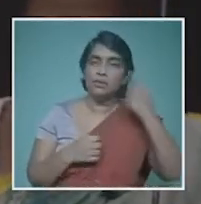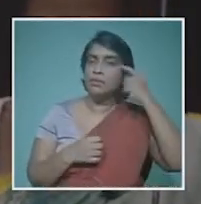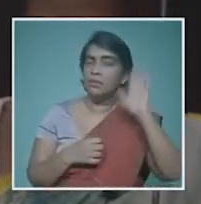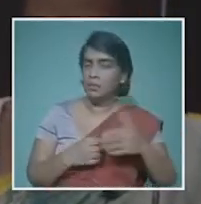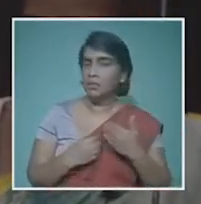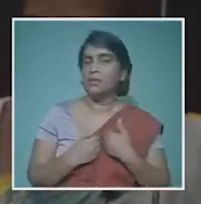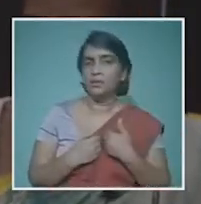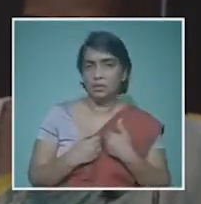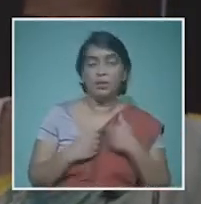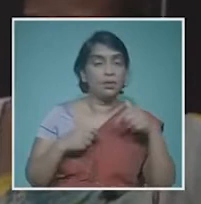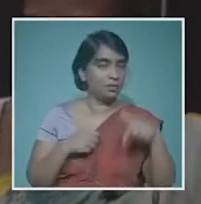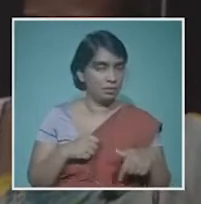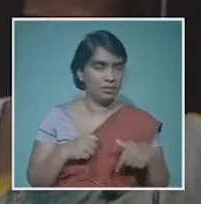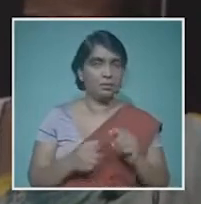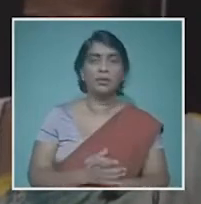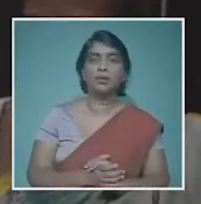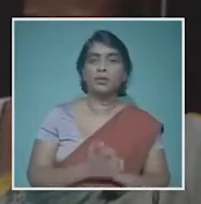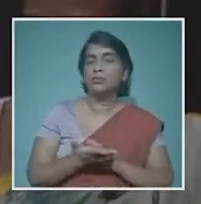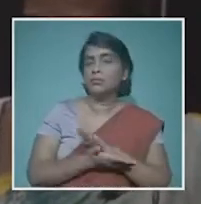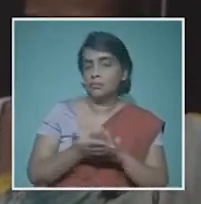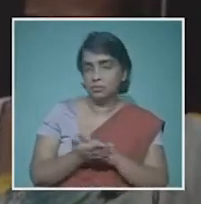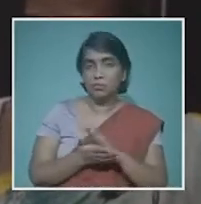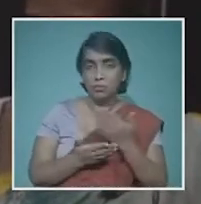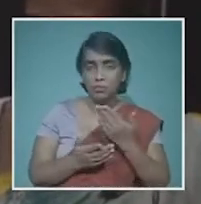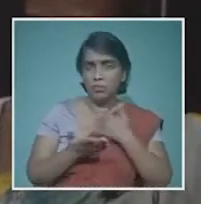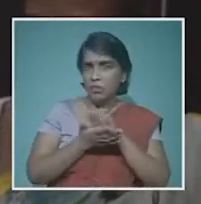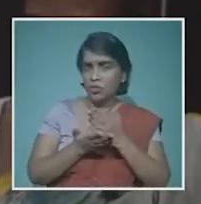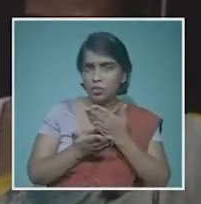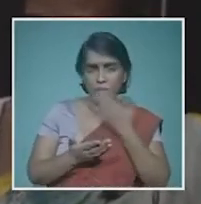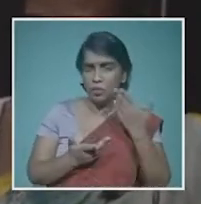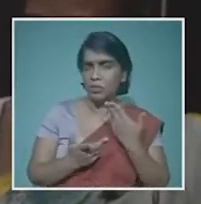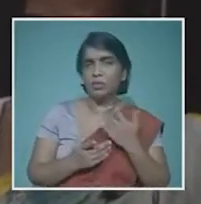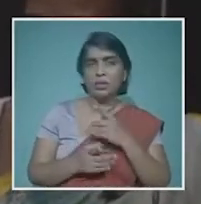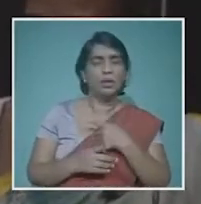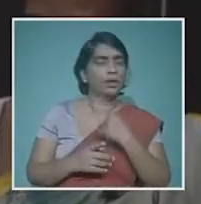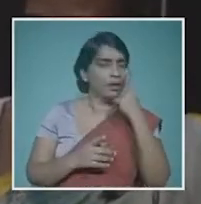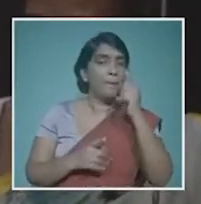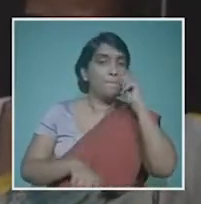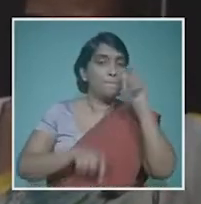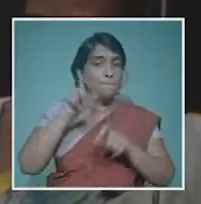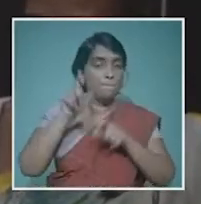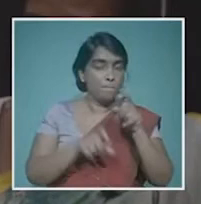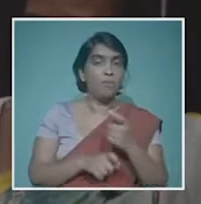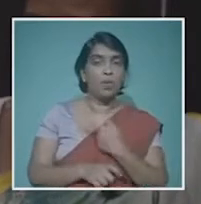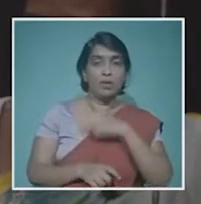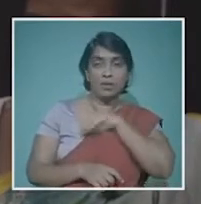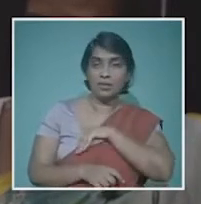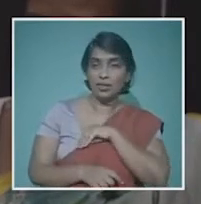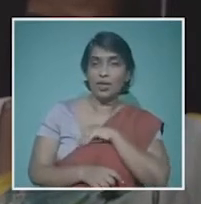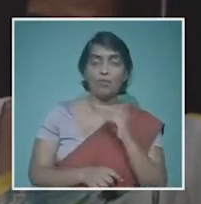වෙනවා අද පැහැදිලි කරගන්න පුළුවන්ද කියලා බලන්න. එකක් මිනිසුන්ගේ සාක්කුවේ තියෙන රුපියල